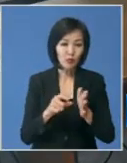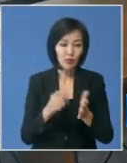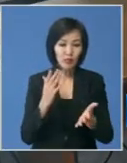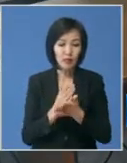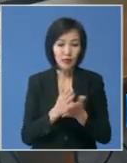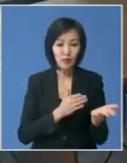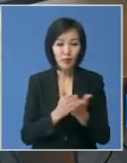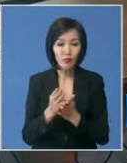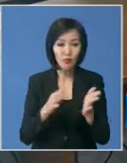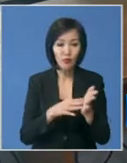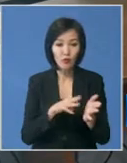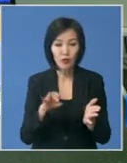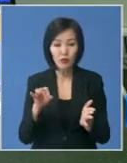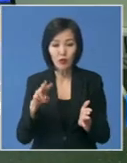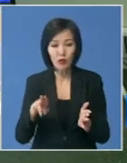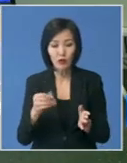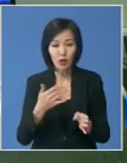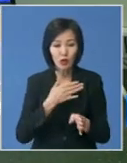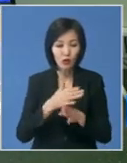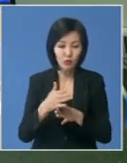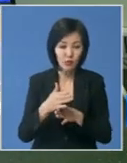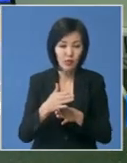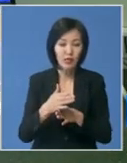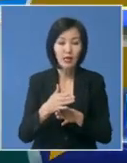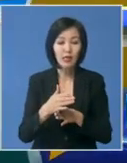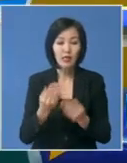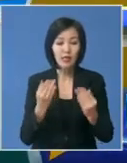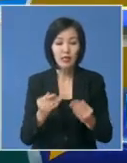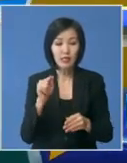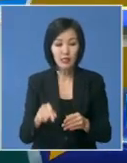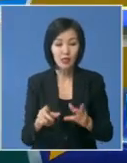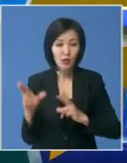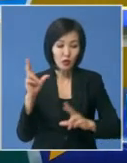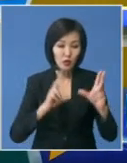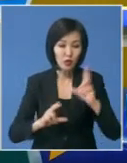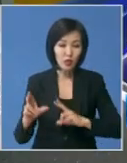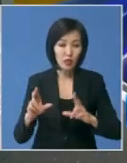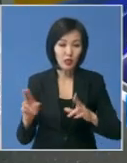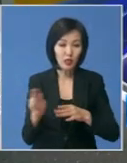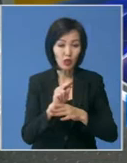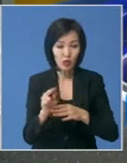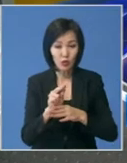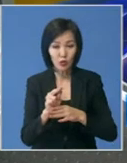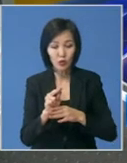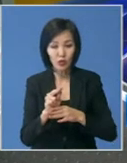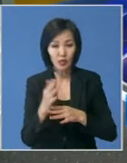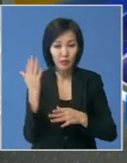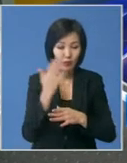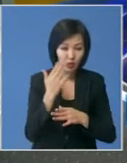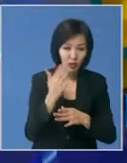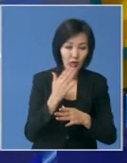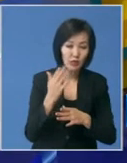Бұл бағытқа 9 миллион теңгеге жуық қаражат жұмсалған екен. Енді мұнда студенттер, режиссер, бейнеинженер және таспагер